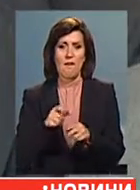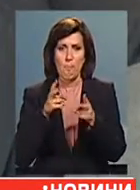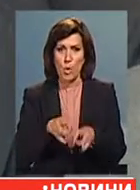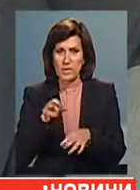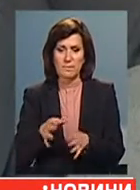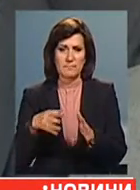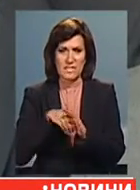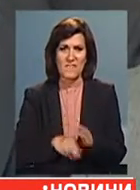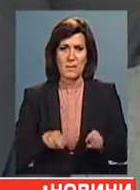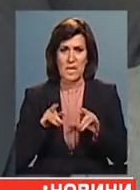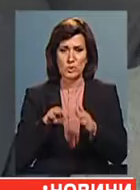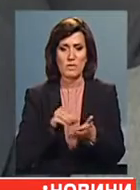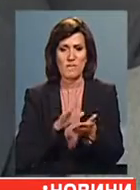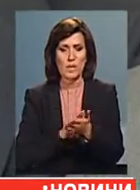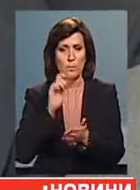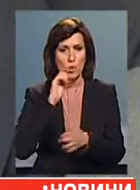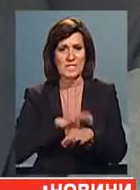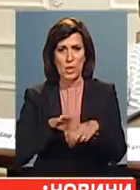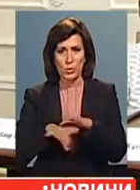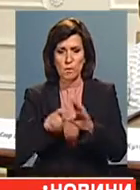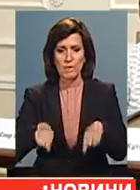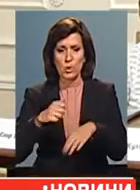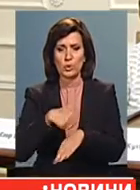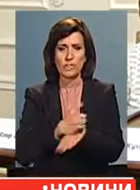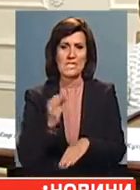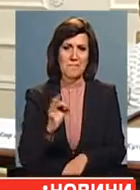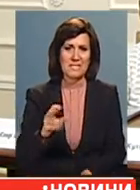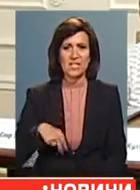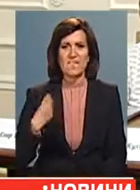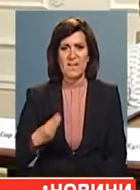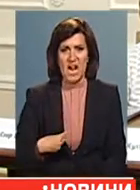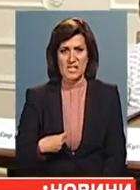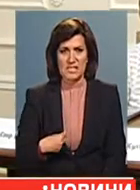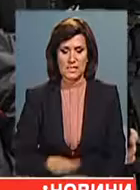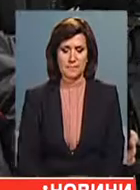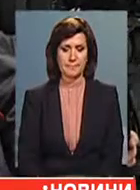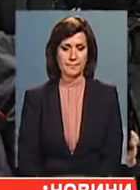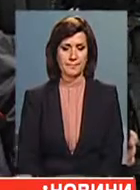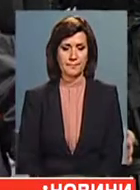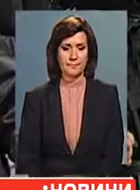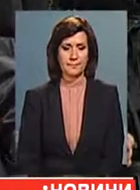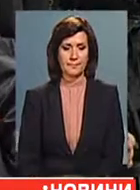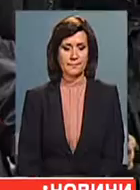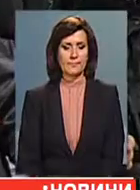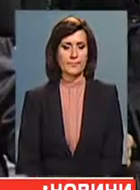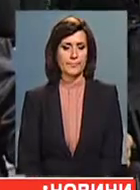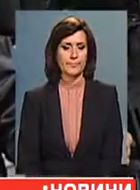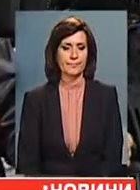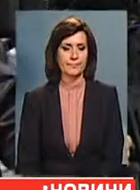кримінальної справи. Дані про українських заручників передали очільникам Німеччини та Франції. Олена Бунт, Юрій Анісімов. Новини на Першому.